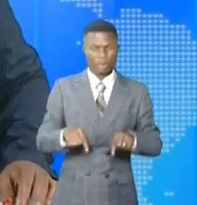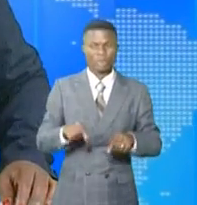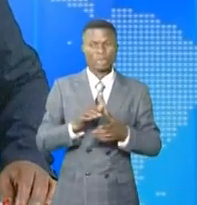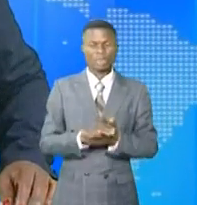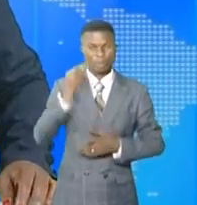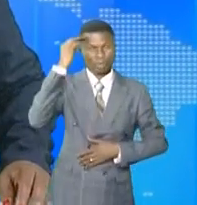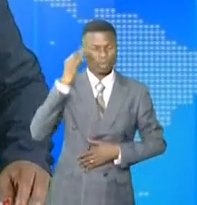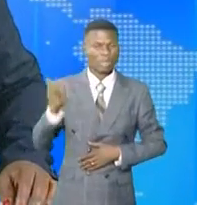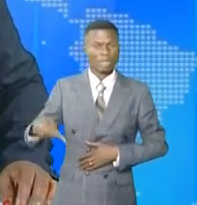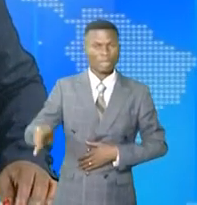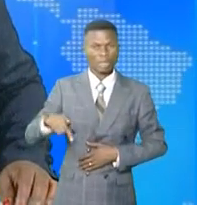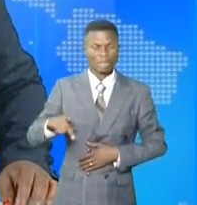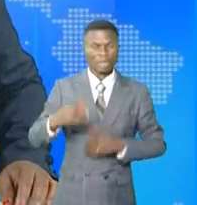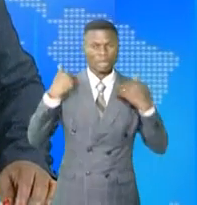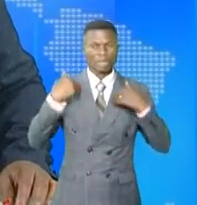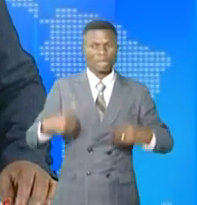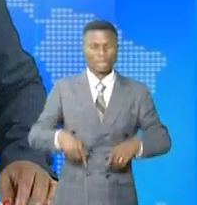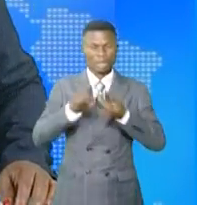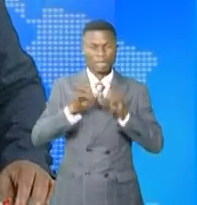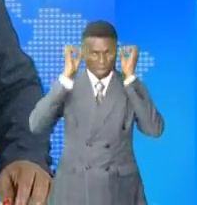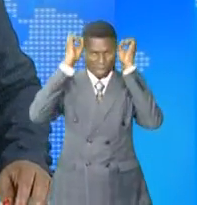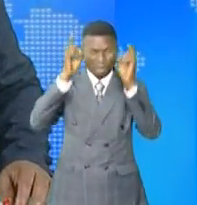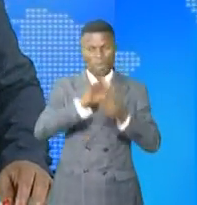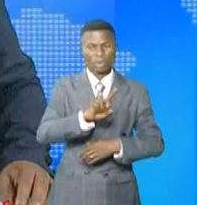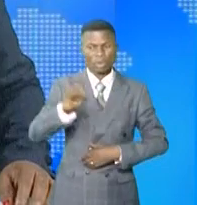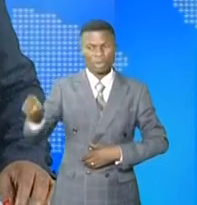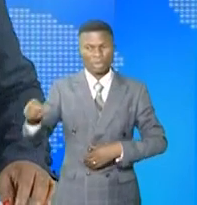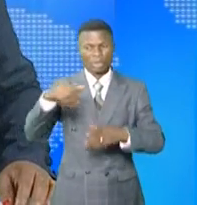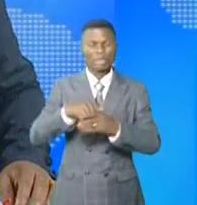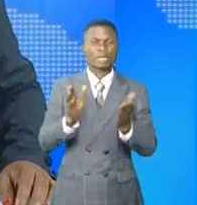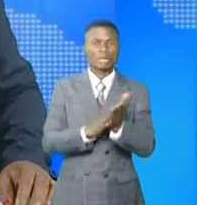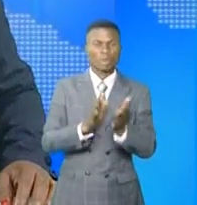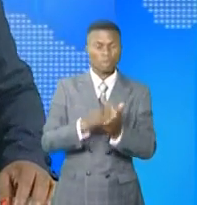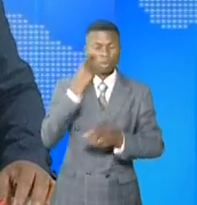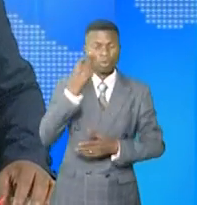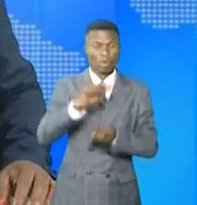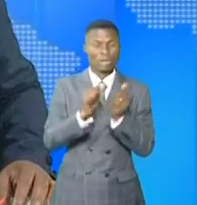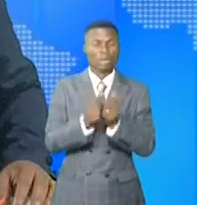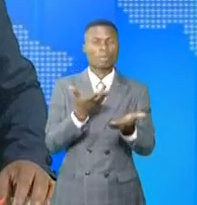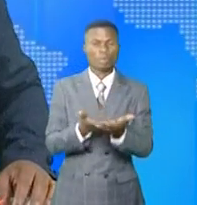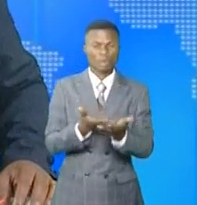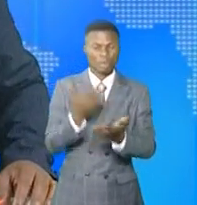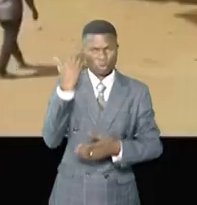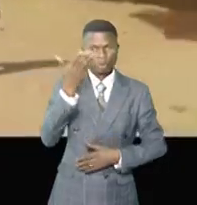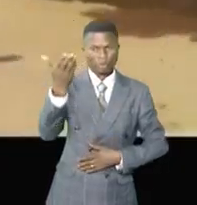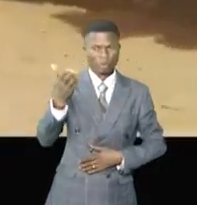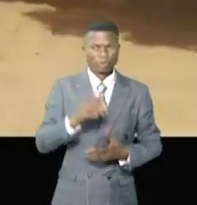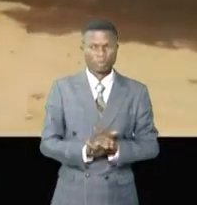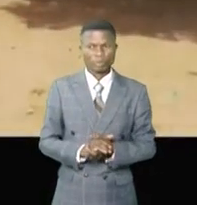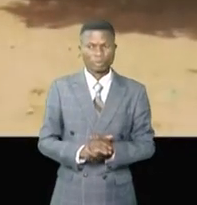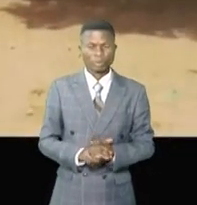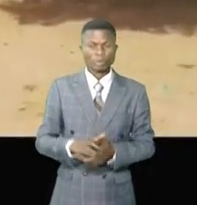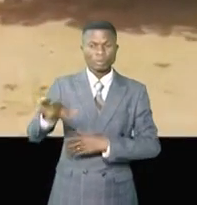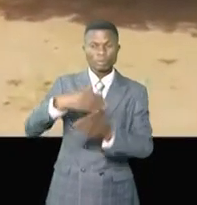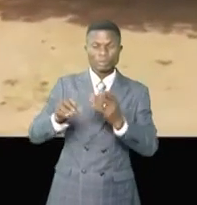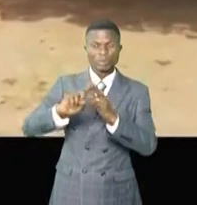Les ministres provinciaux de la Santé et de l'Éducation sont descendus sur terrain pour calmer la situation. À la base de cette